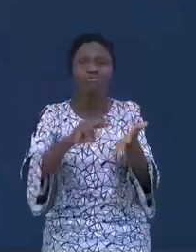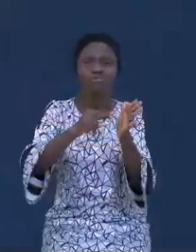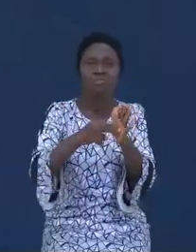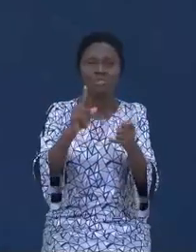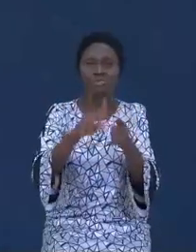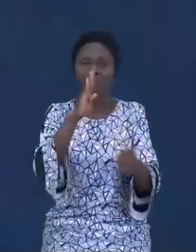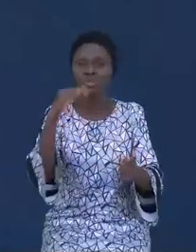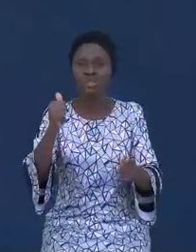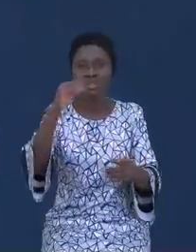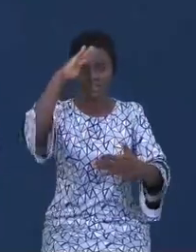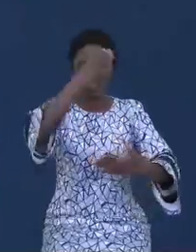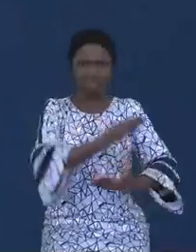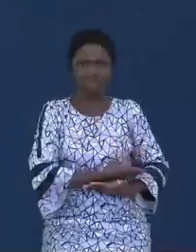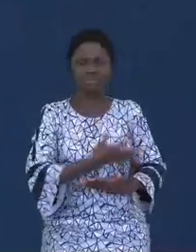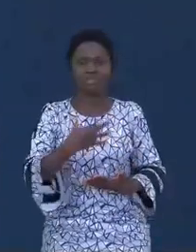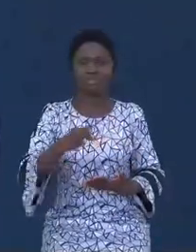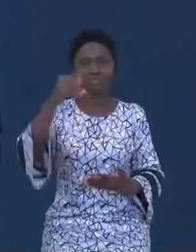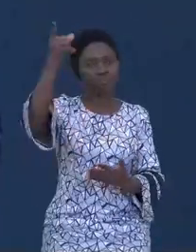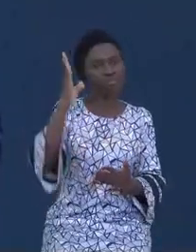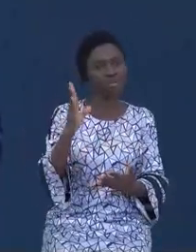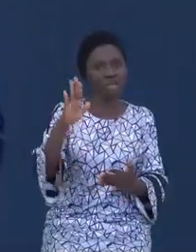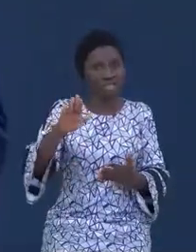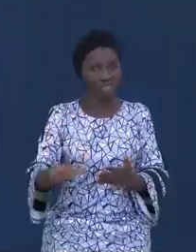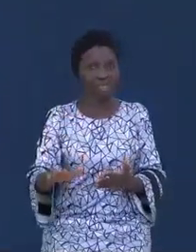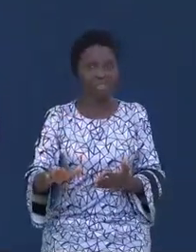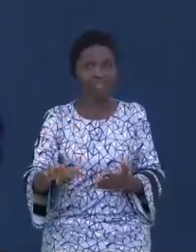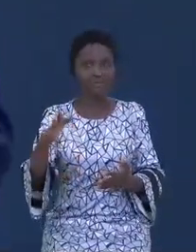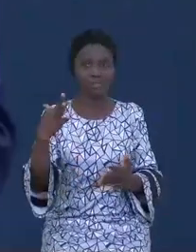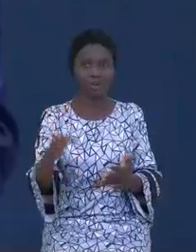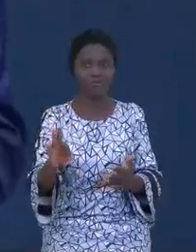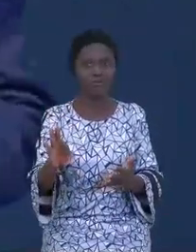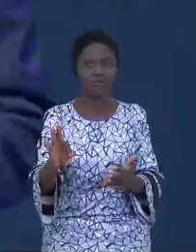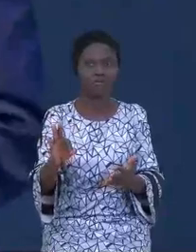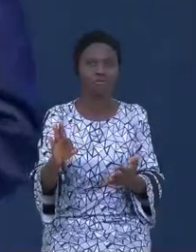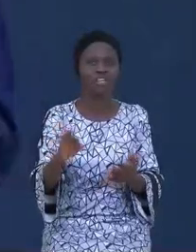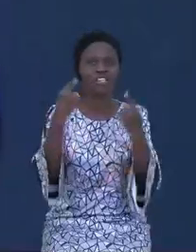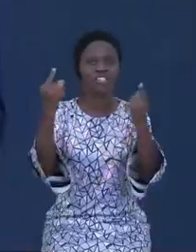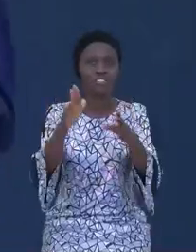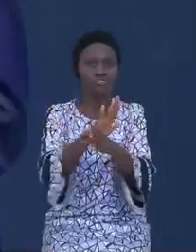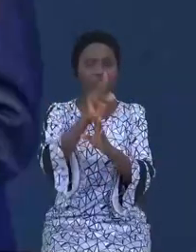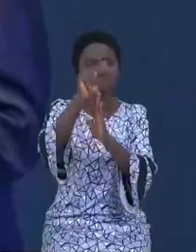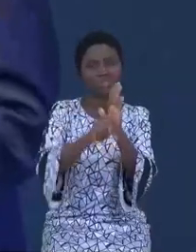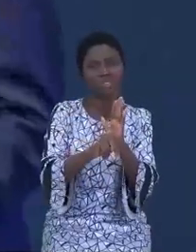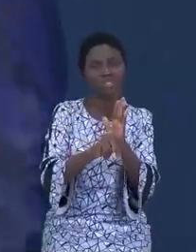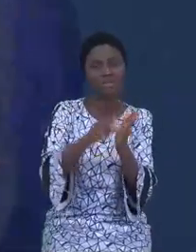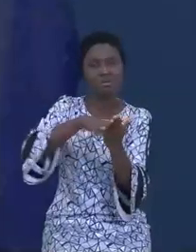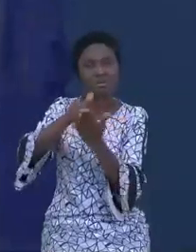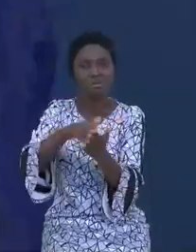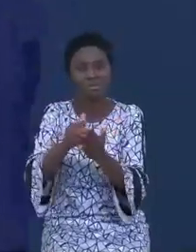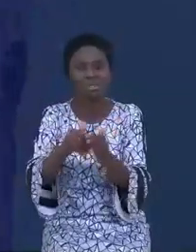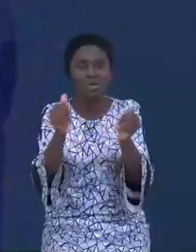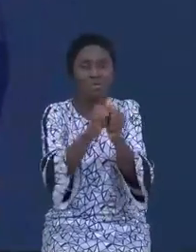Il veut que tu comprennes ce que ça veut dire, fils de Dieu, fils d'Adam, fils de faiblesse, fils de péché, avec